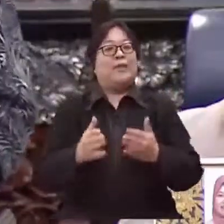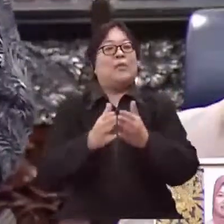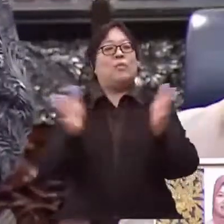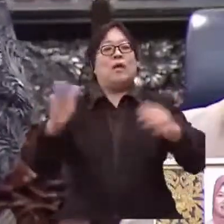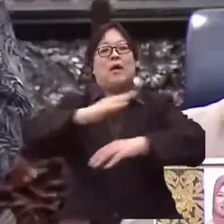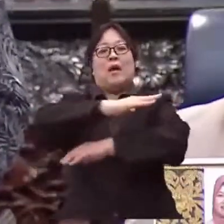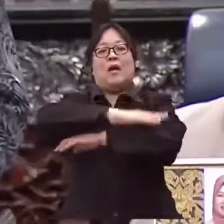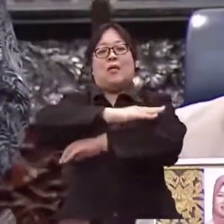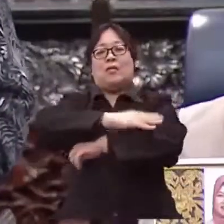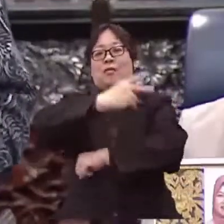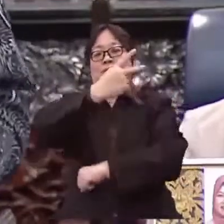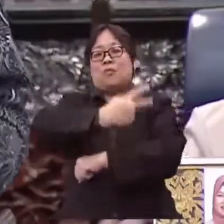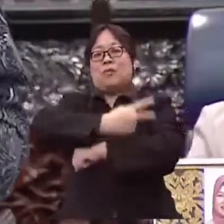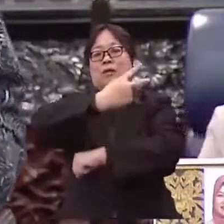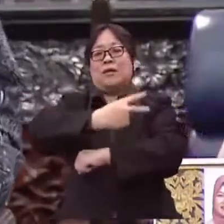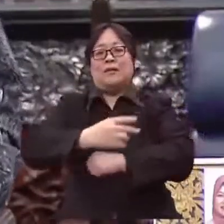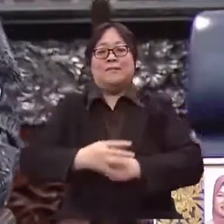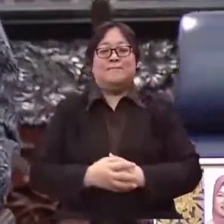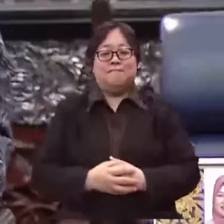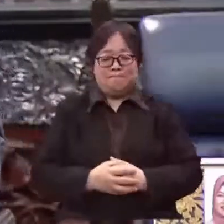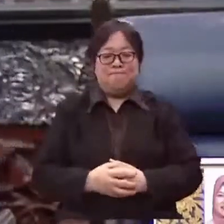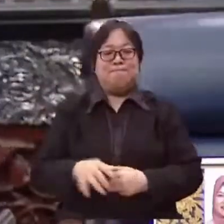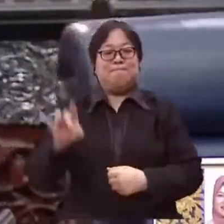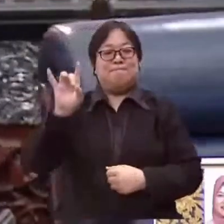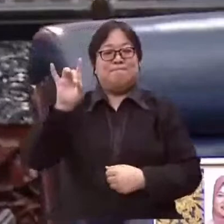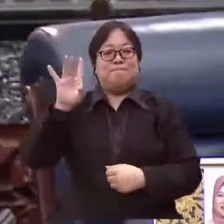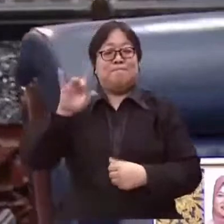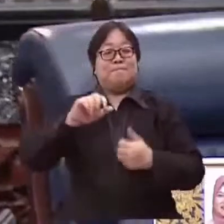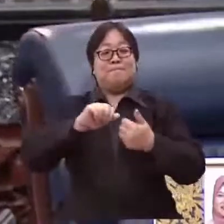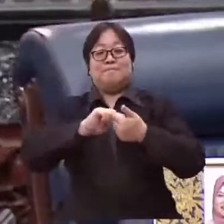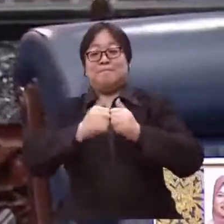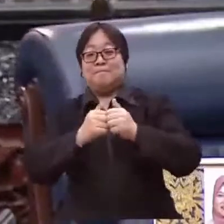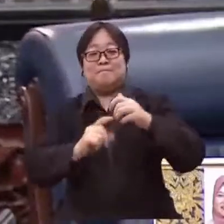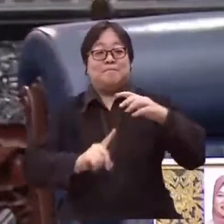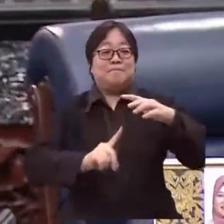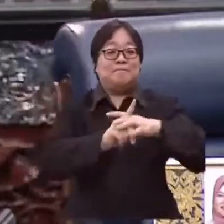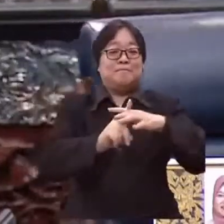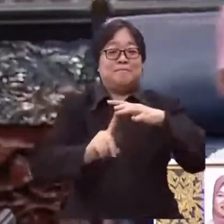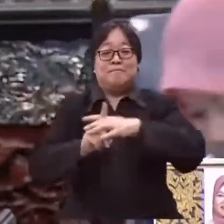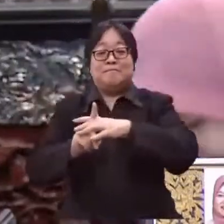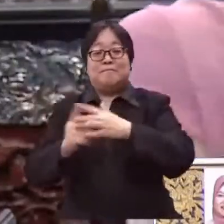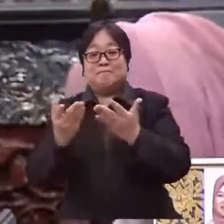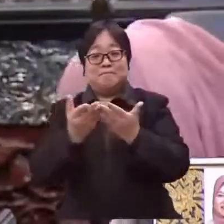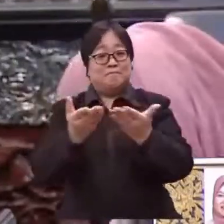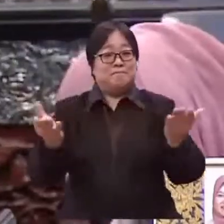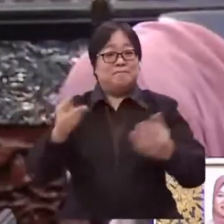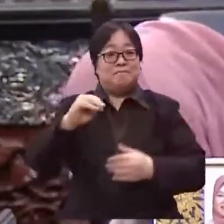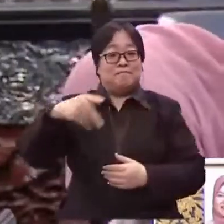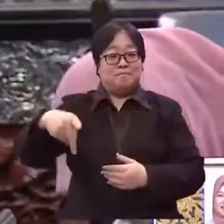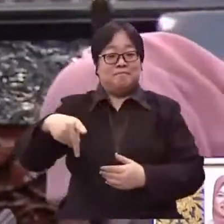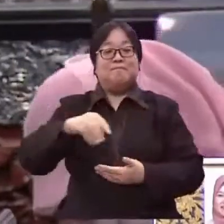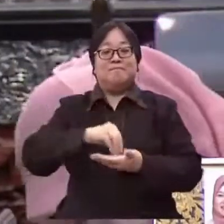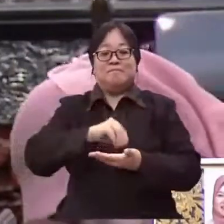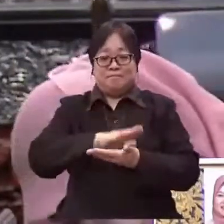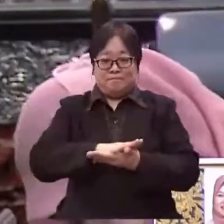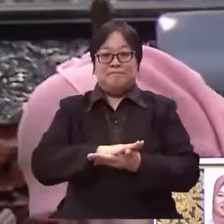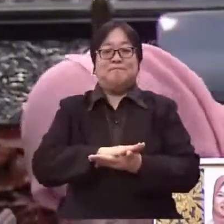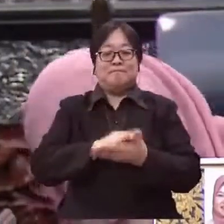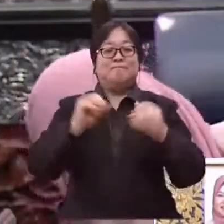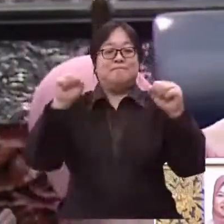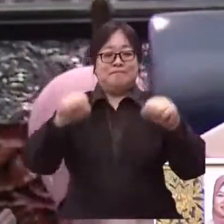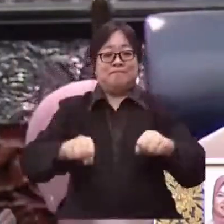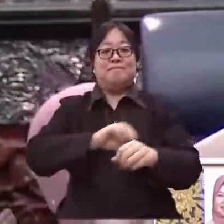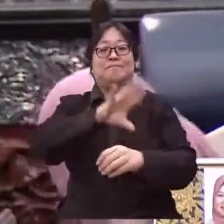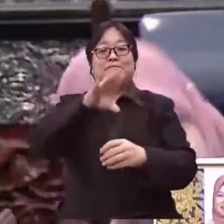dua hari dan insya Allah isu-isu yang dibangkitkan oleh yang Bomat akan kita tangani